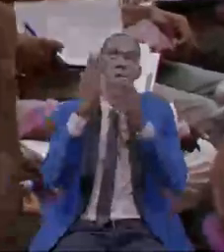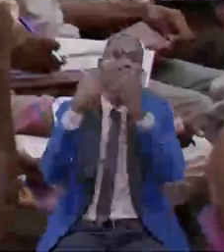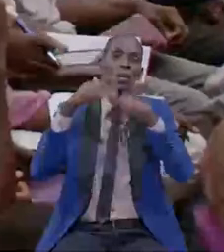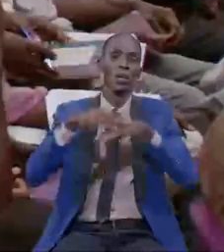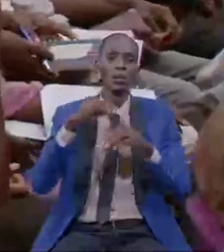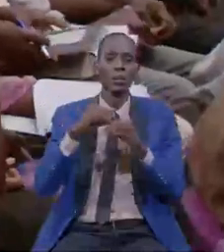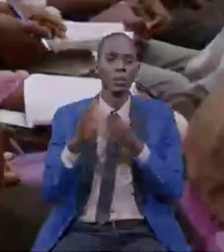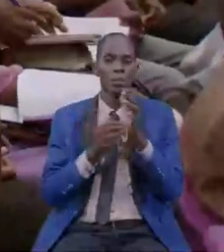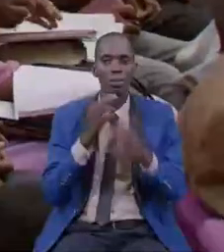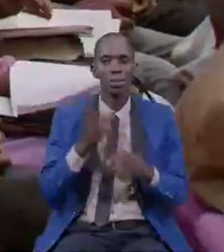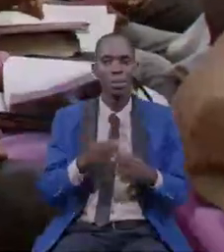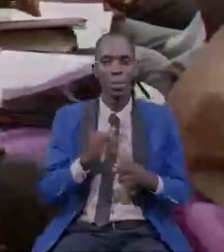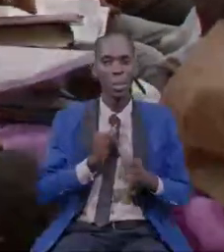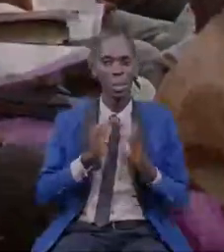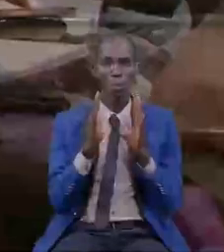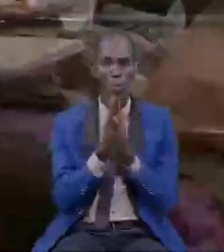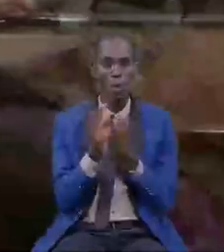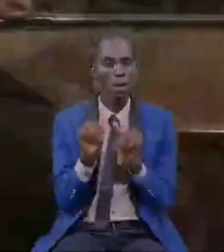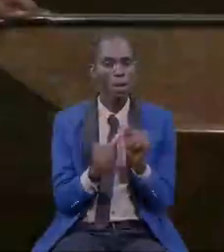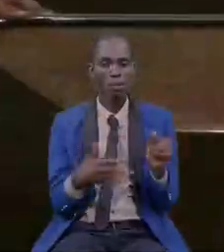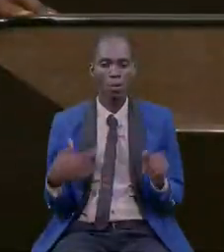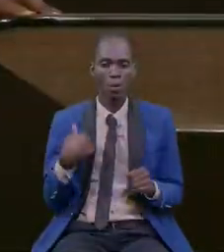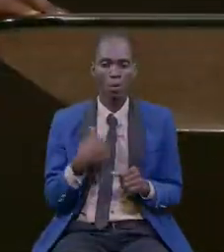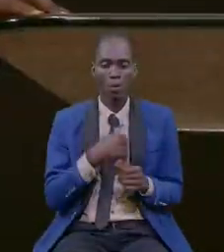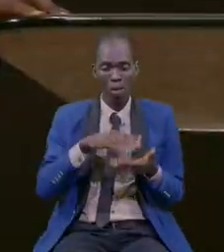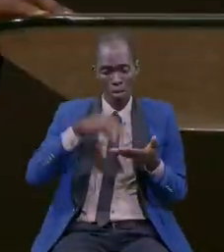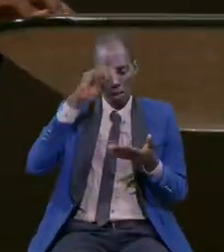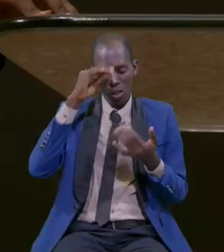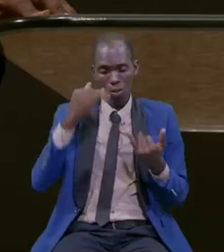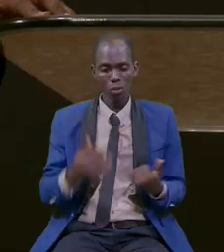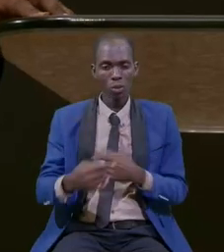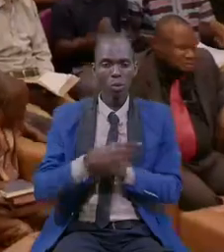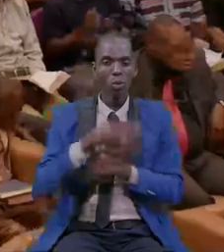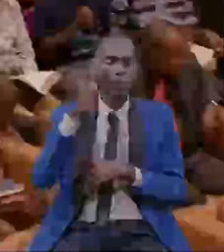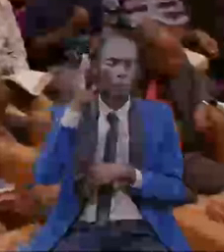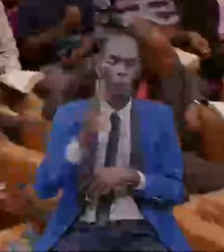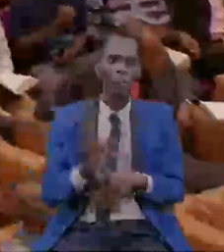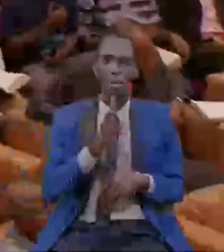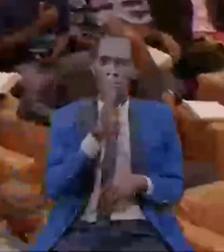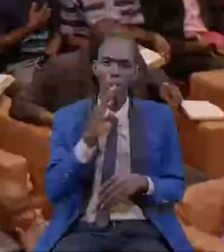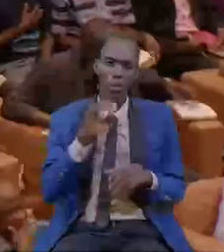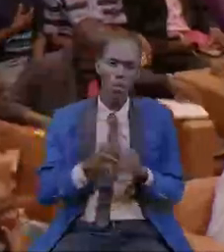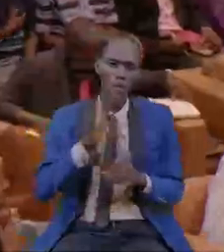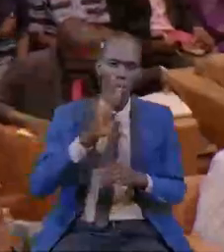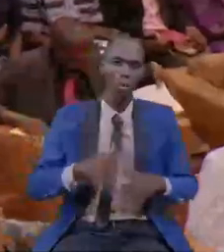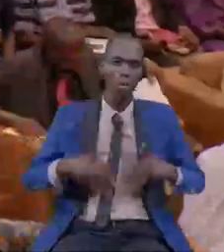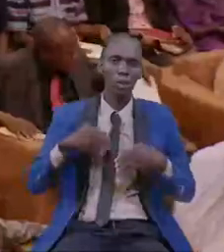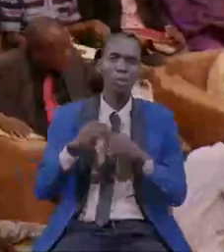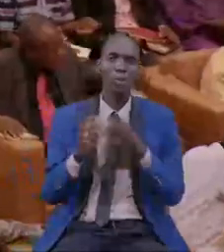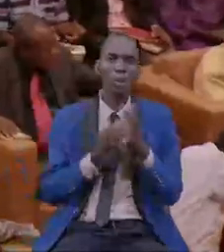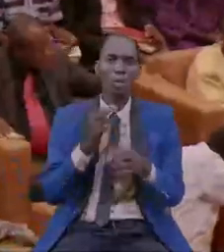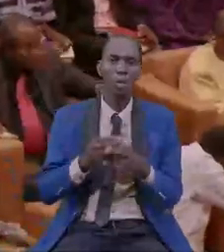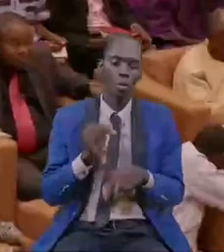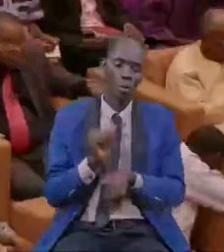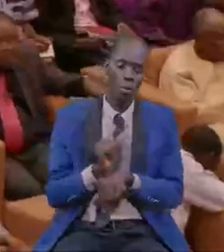Jésus je prie que tout ce que nous avons appris aujourd'hui apparaisse dans vos vies opère dans vos vies